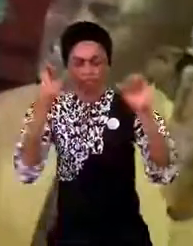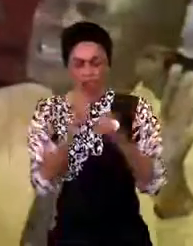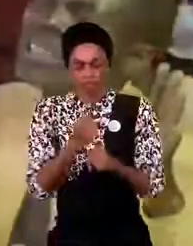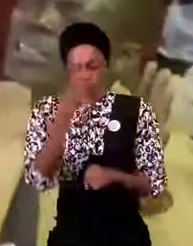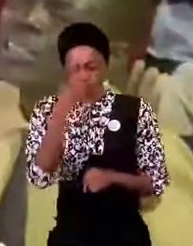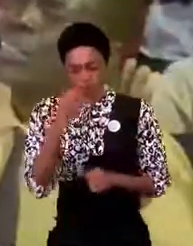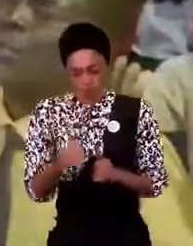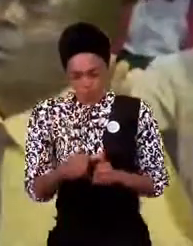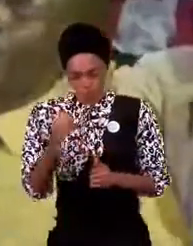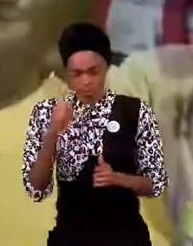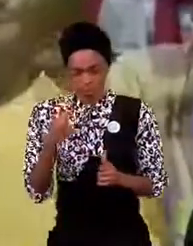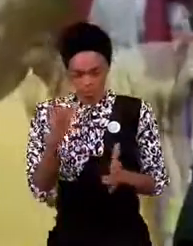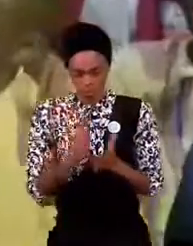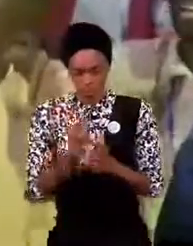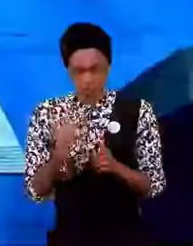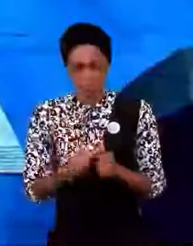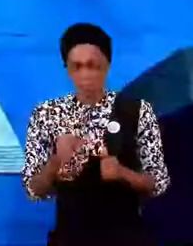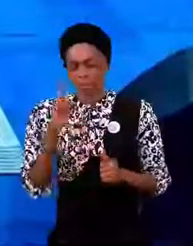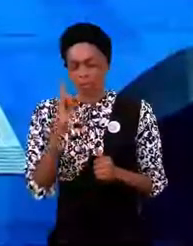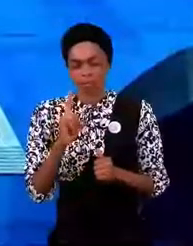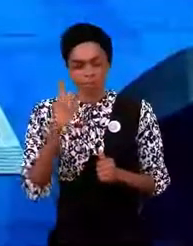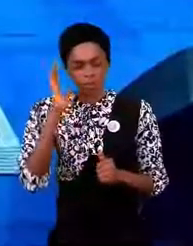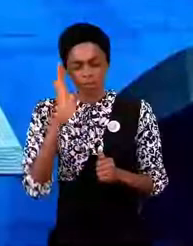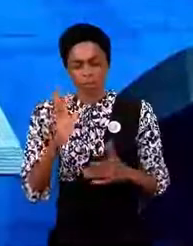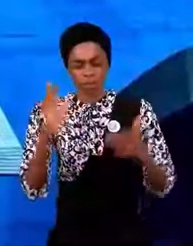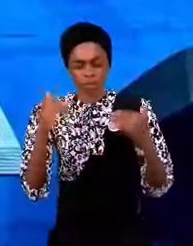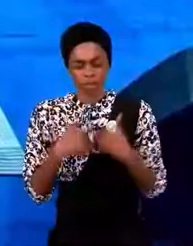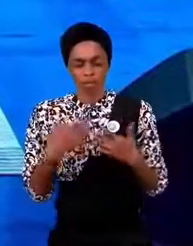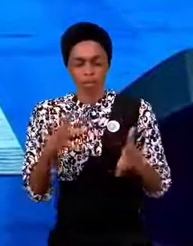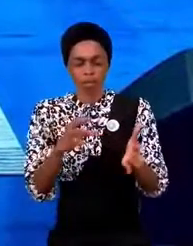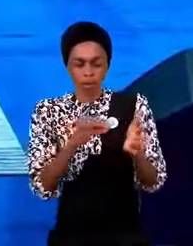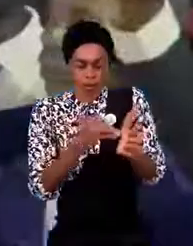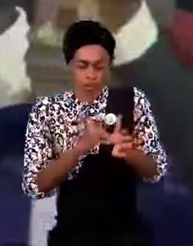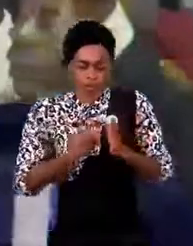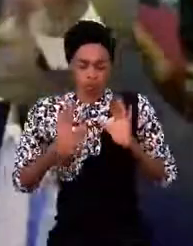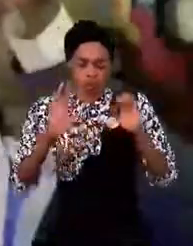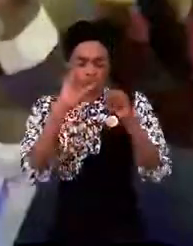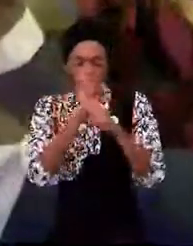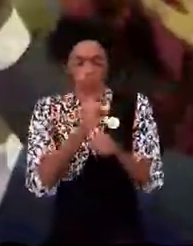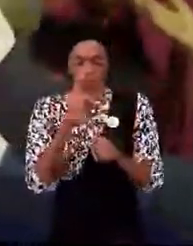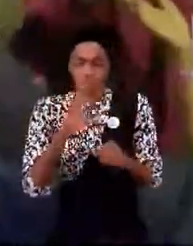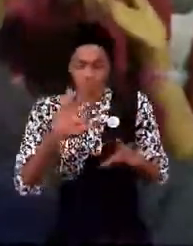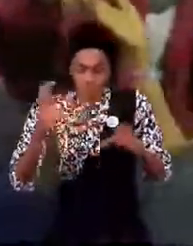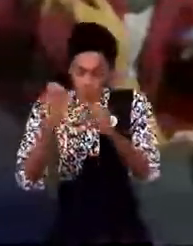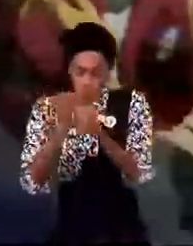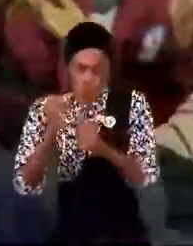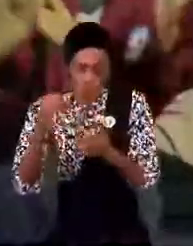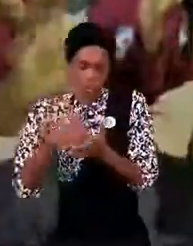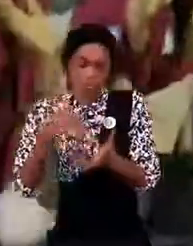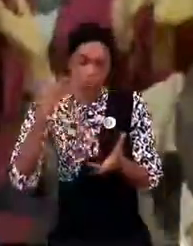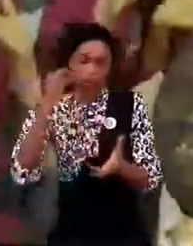part. Chacun partira avec pour lui. Au nom de Jésus, nous prions.